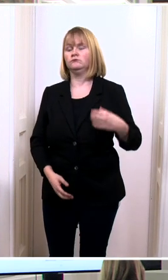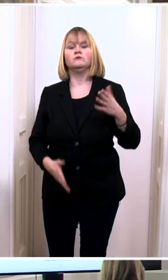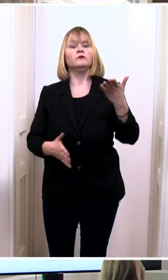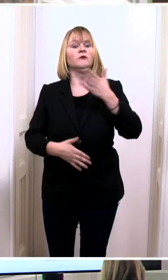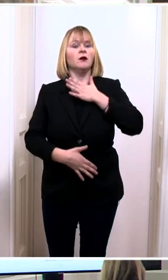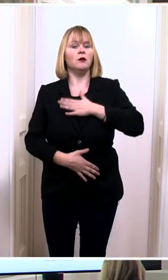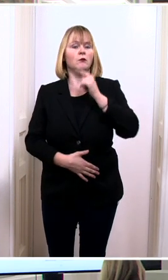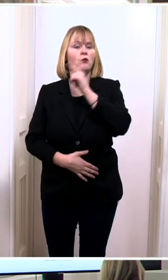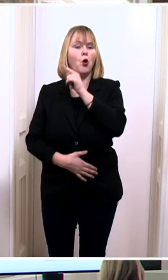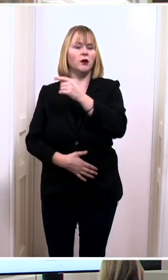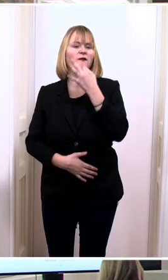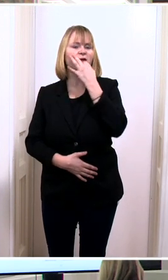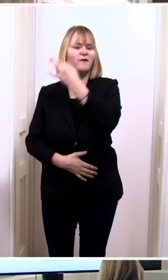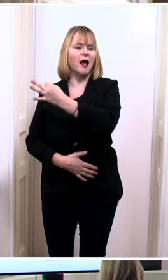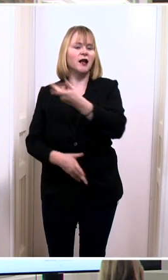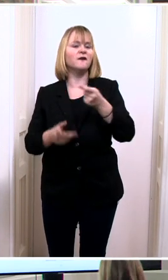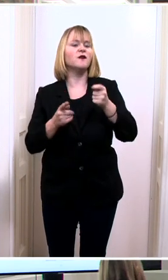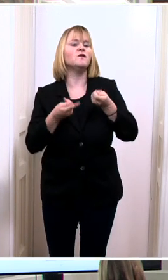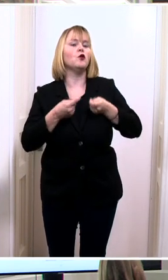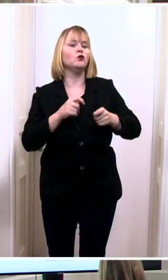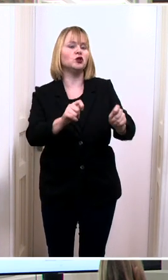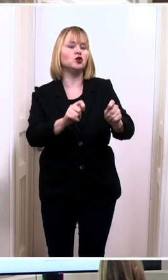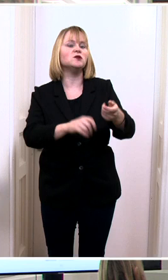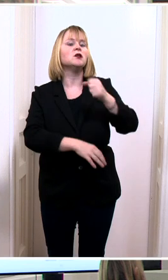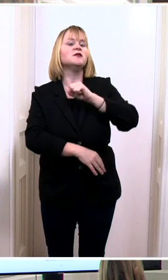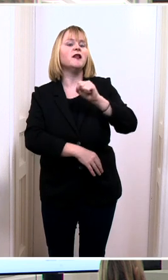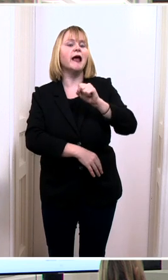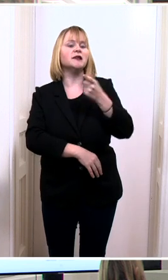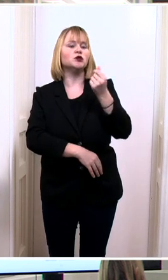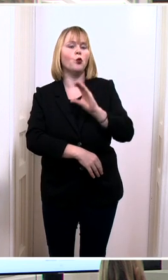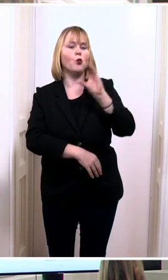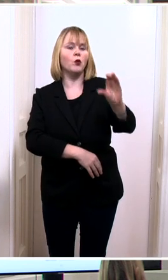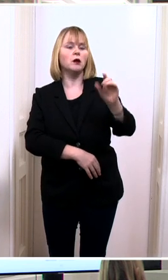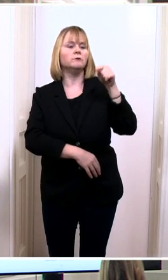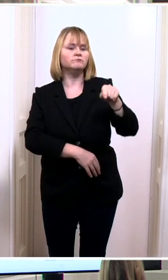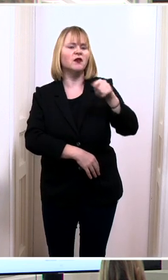Ich möchte gerade bei den Unterstützungsleistungen für die Wirtschaft anknüpfen.